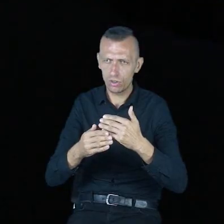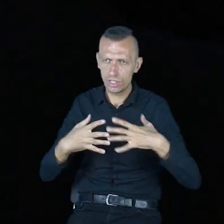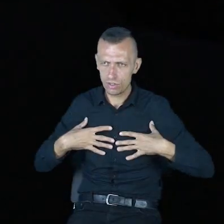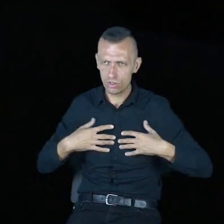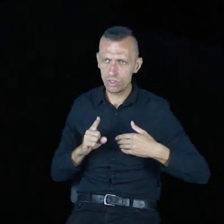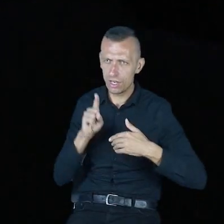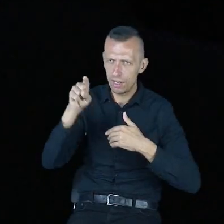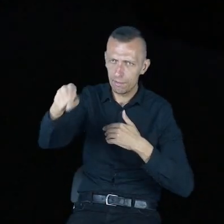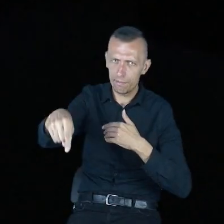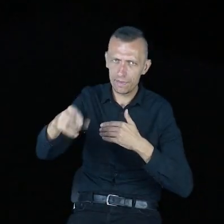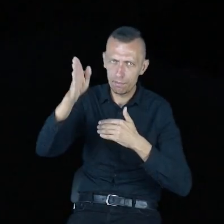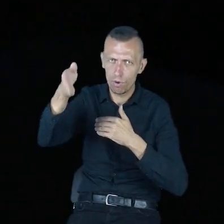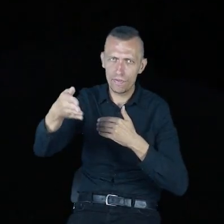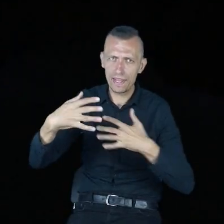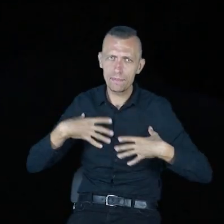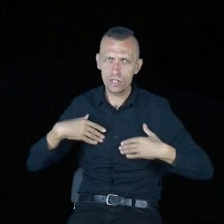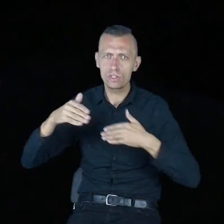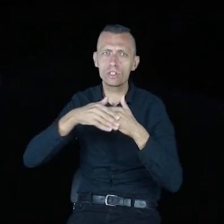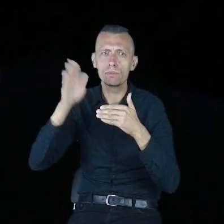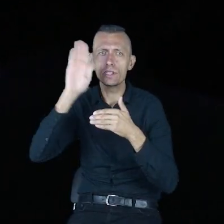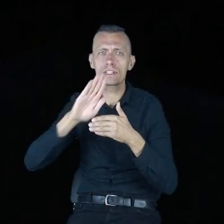walczyć przebaczając i błogosławiąc im.